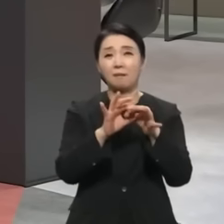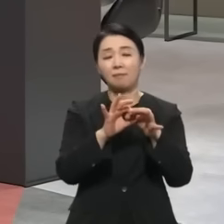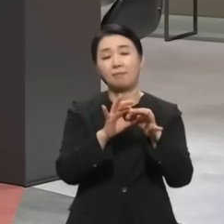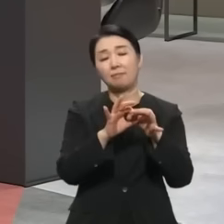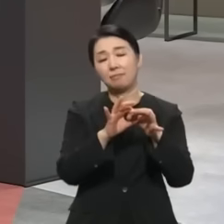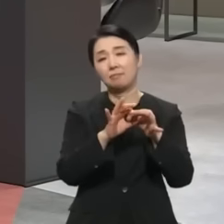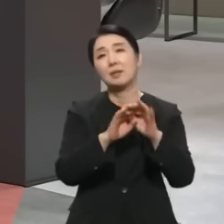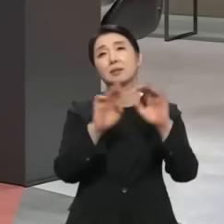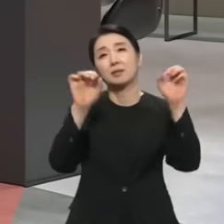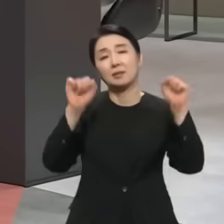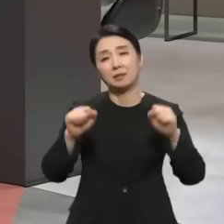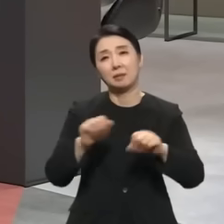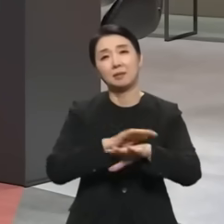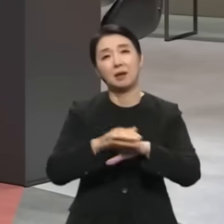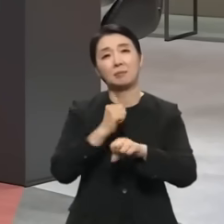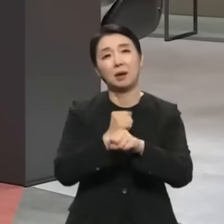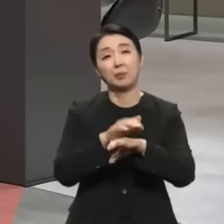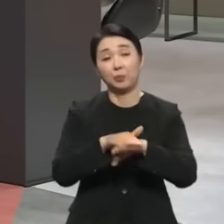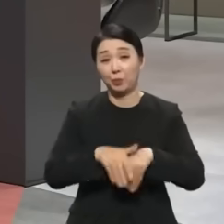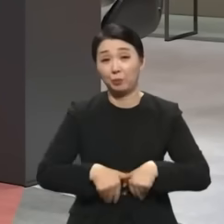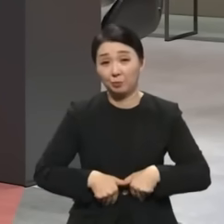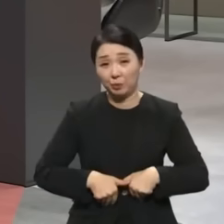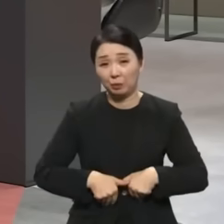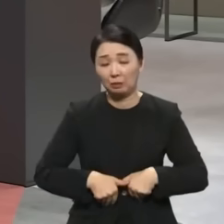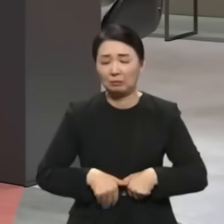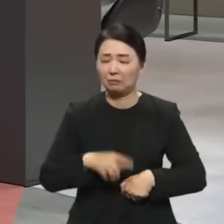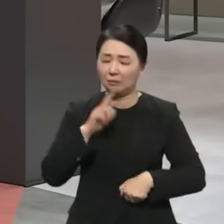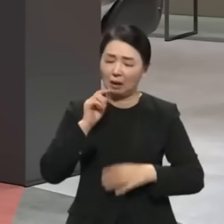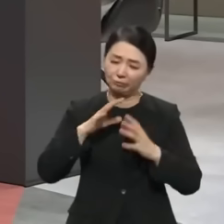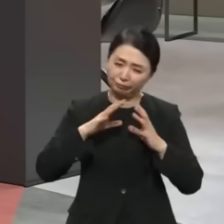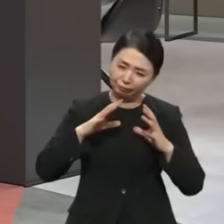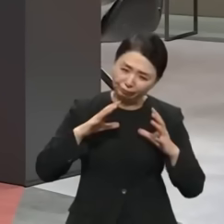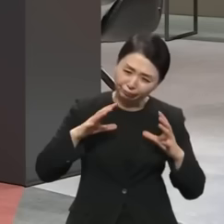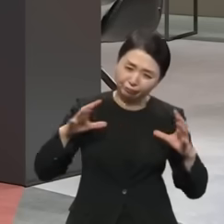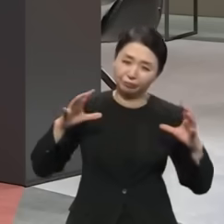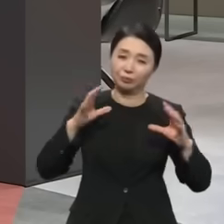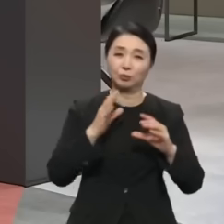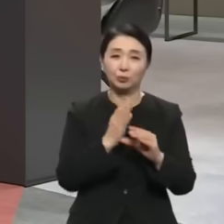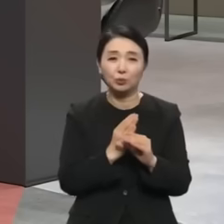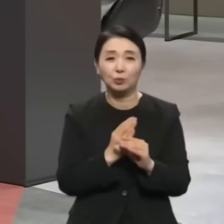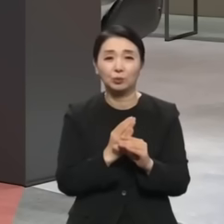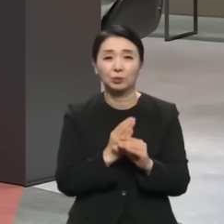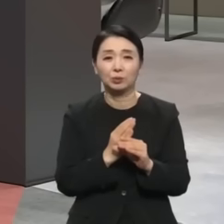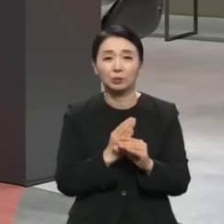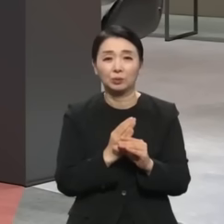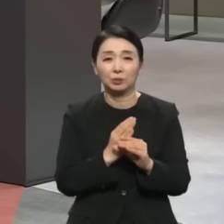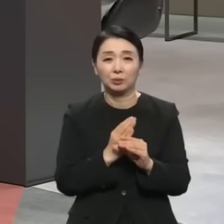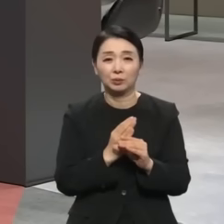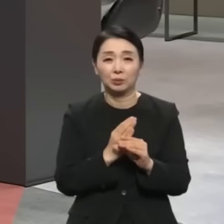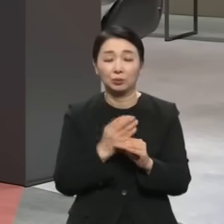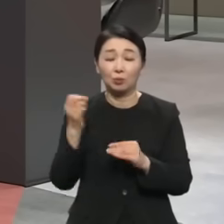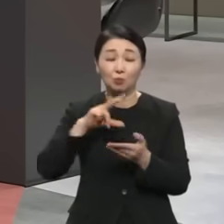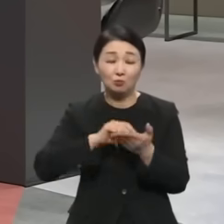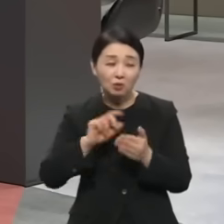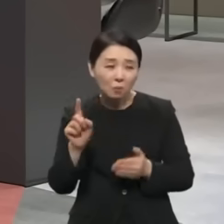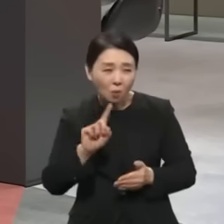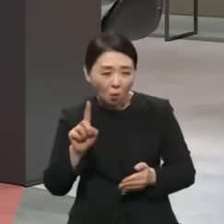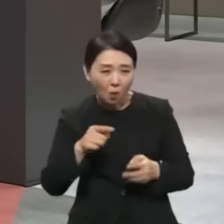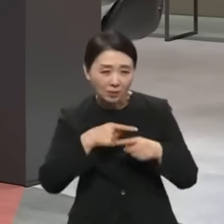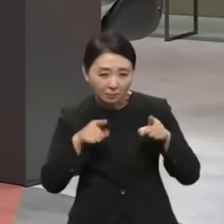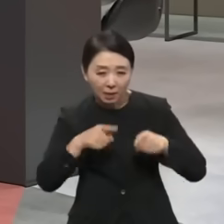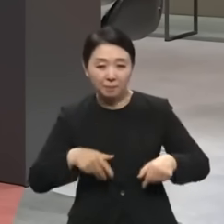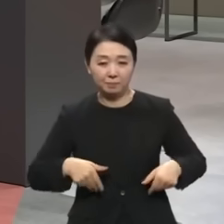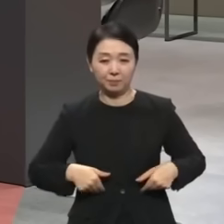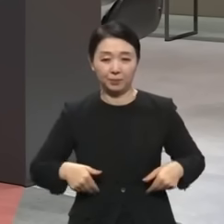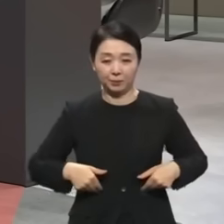연결이 되는 그런 문제죠 뭐 계속해서 논란이 쏟아지고 있는데 그래도 저희가 짚어봐야 될 부분은 짚어봐야 될 필요성이 있어서